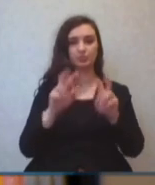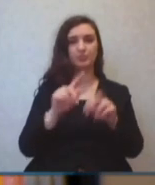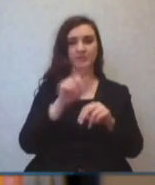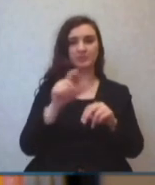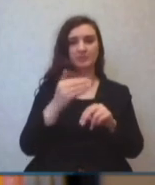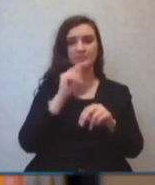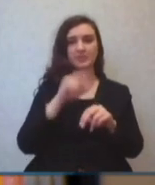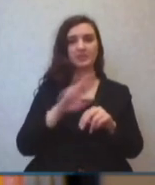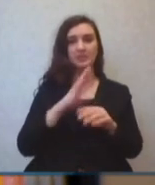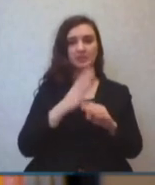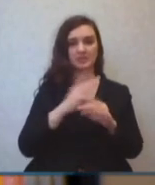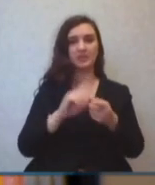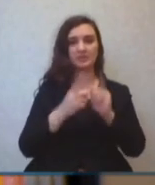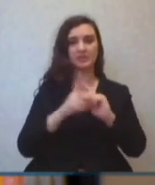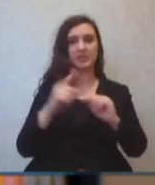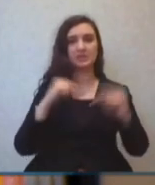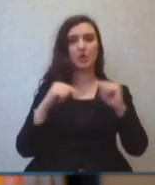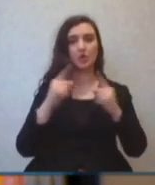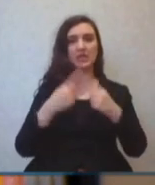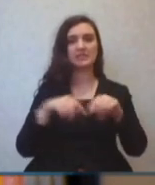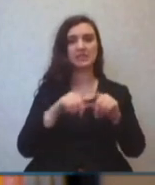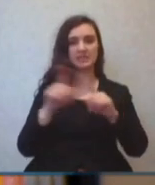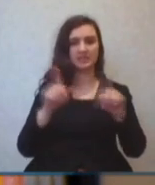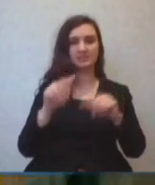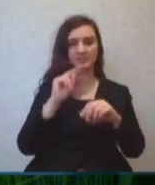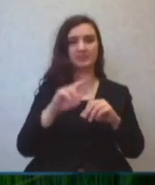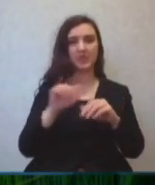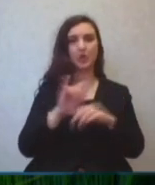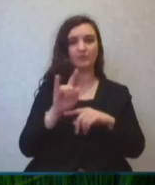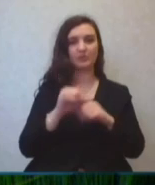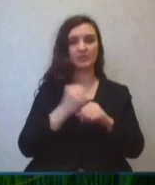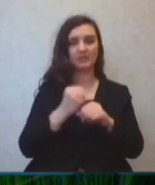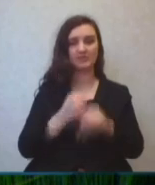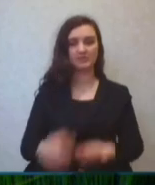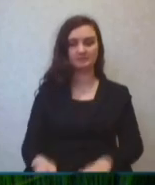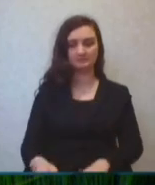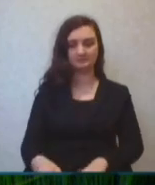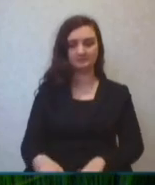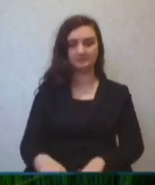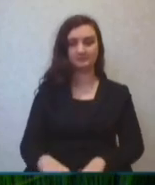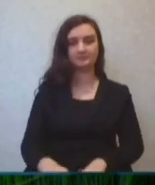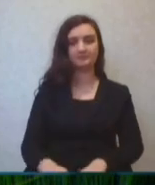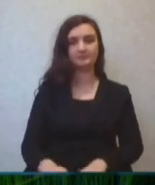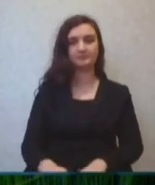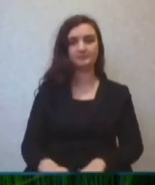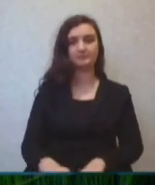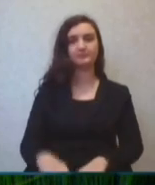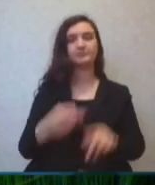ადამიანის ბრალი კი არ არის, არამედ რაღაც ორგანიზაციების და ასე შემდეგ. და ხელოვნურად შეიქმნა. ეს არის ზუსტად